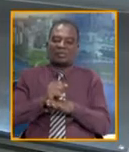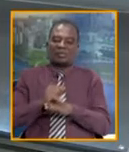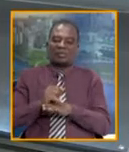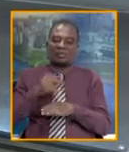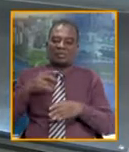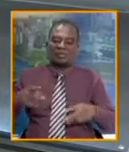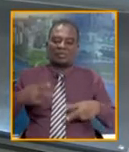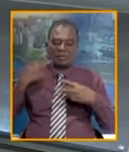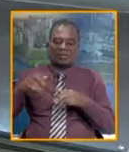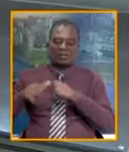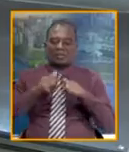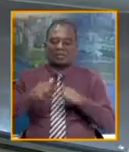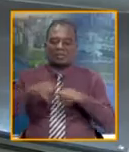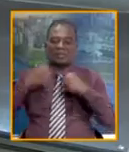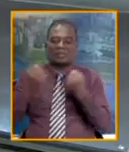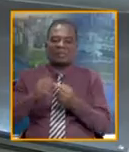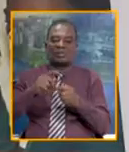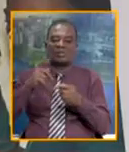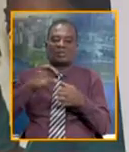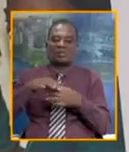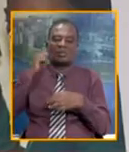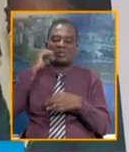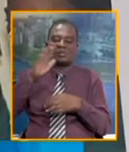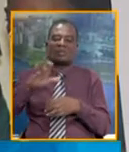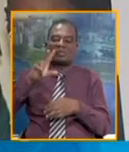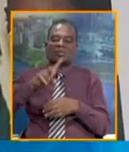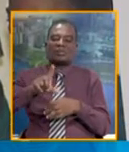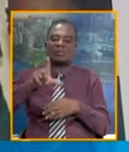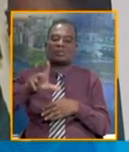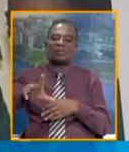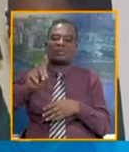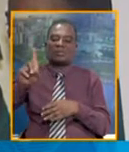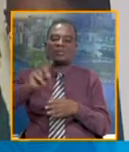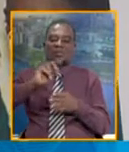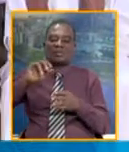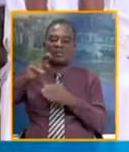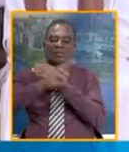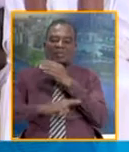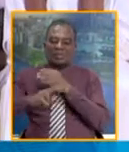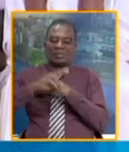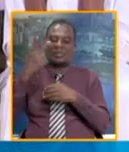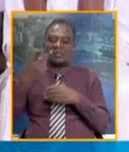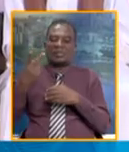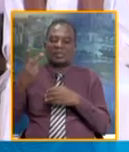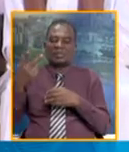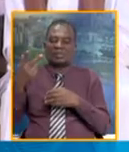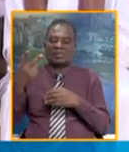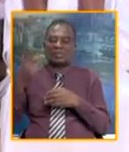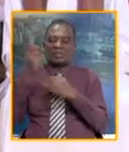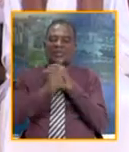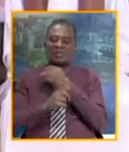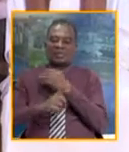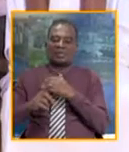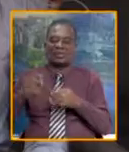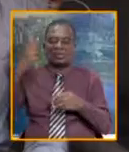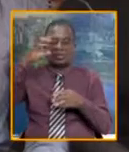vise à doter les associations et groupements de femmes des 31 régions et des deux districts autonomes de Côte d'Ivoire